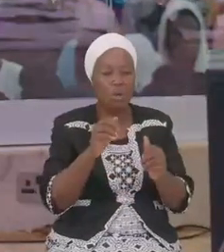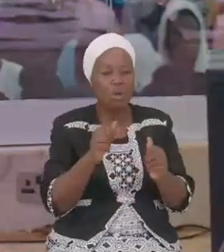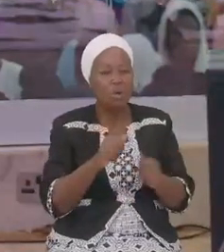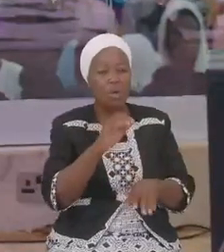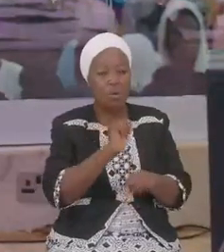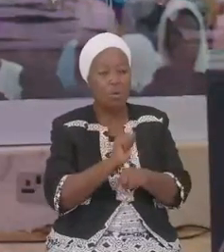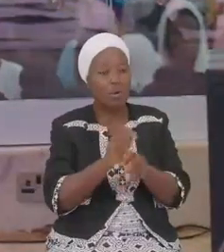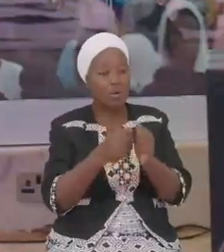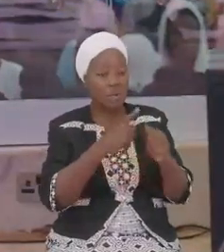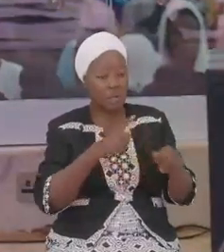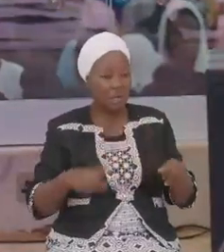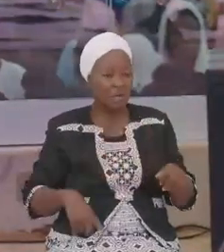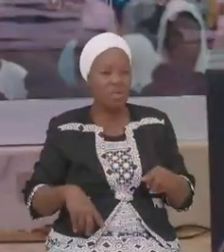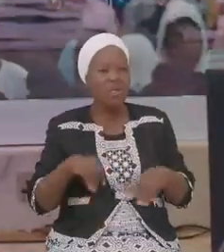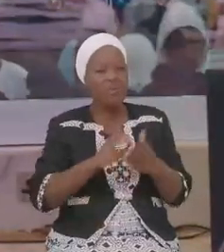Verset 73.